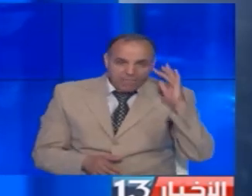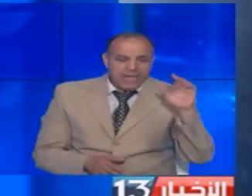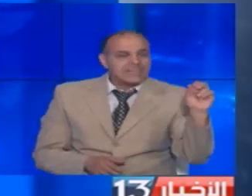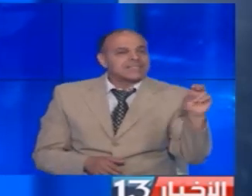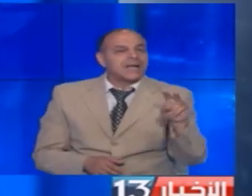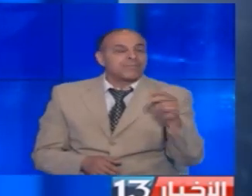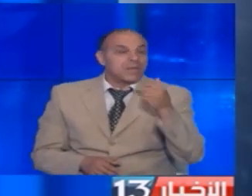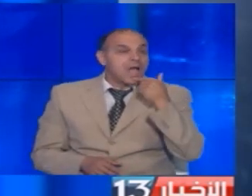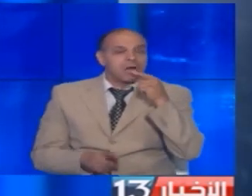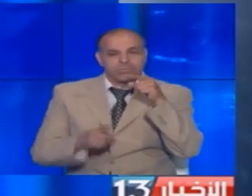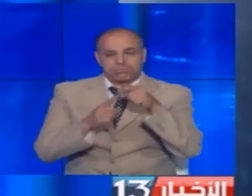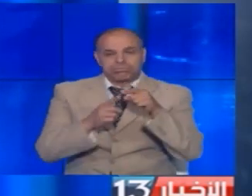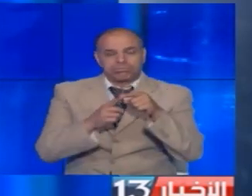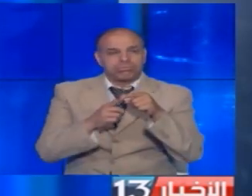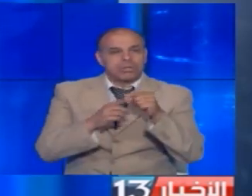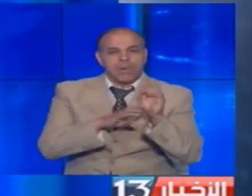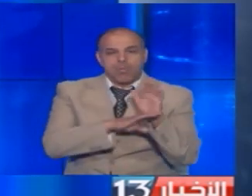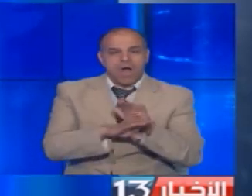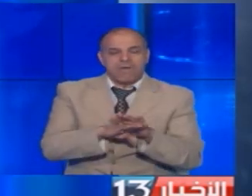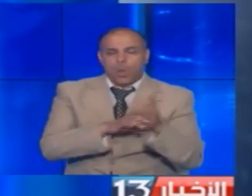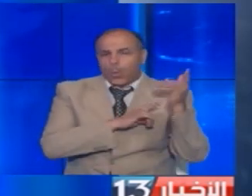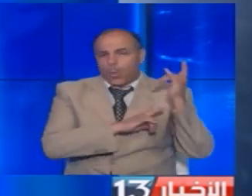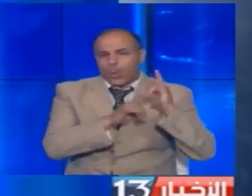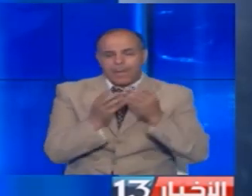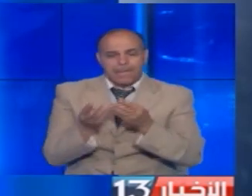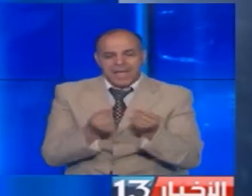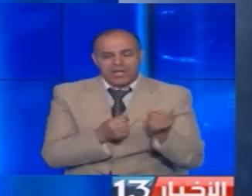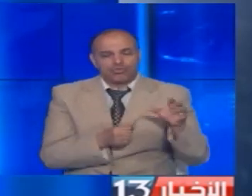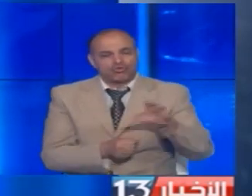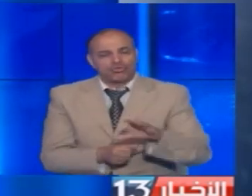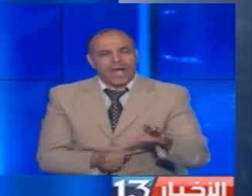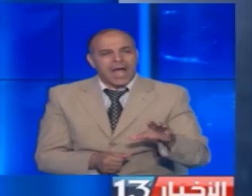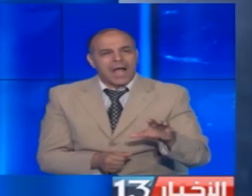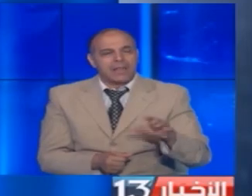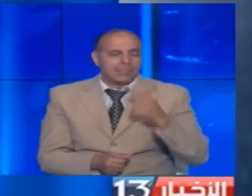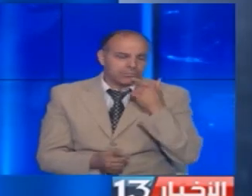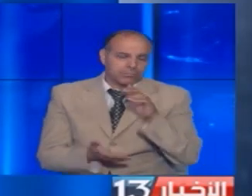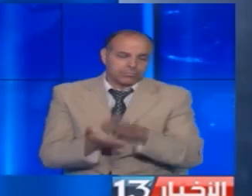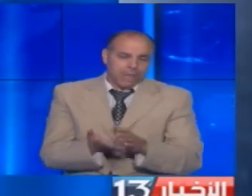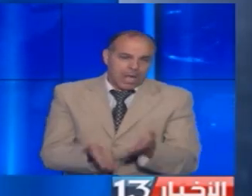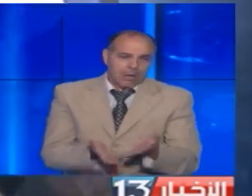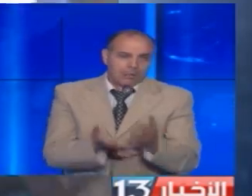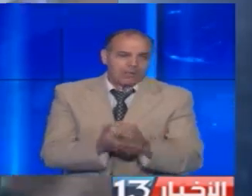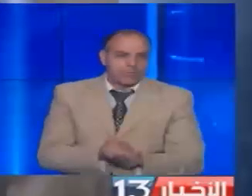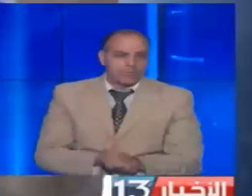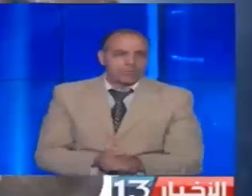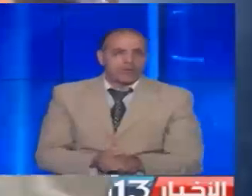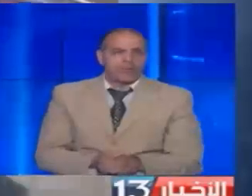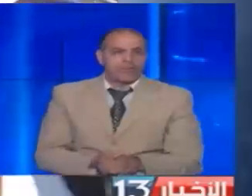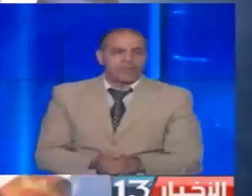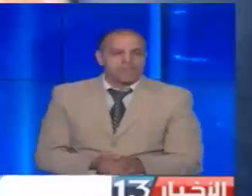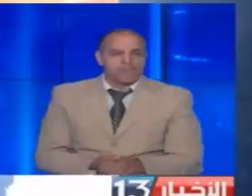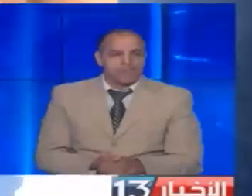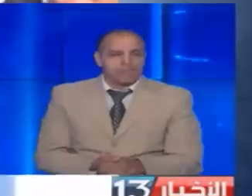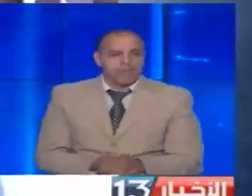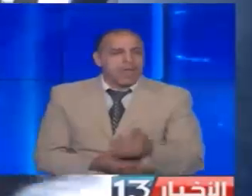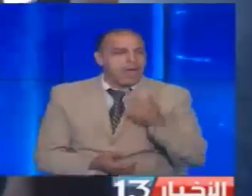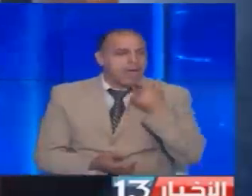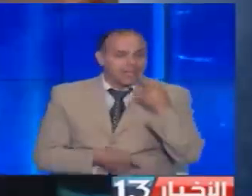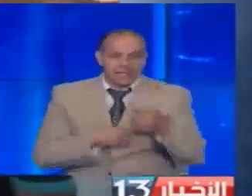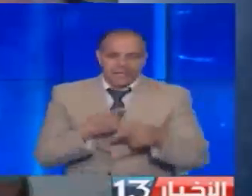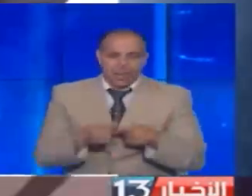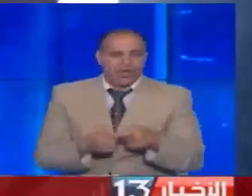سياحية تهدف إلى المحافظة على التراث البيئي للجهة وتثمينه. 3 أيام البداية ليها تواصلت